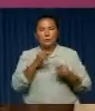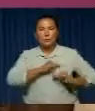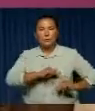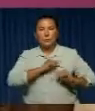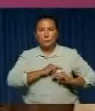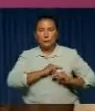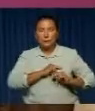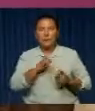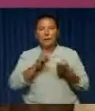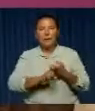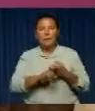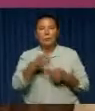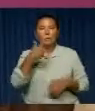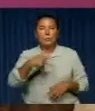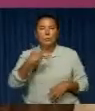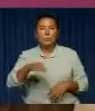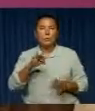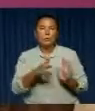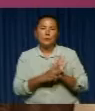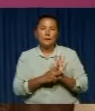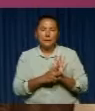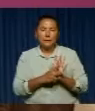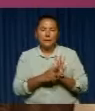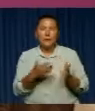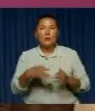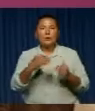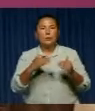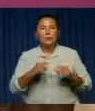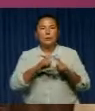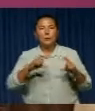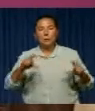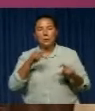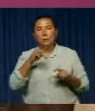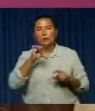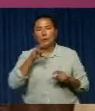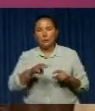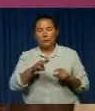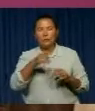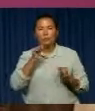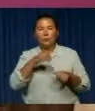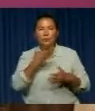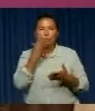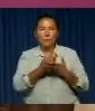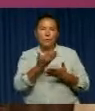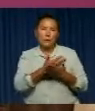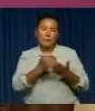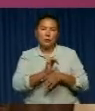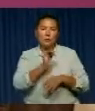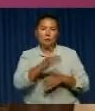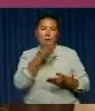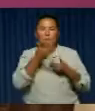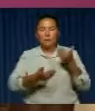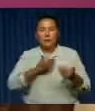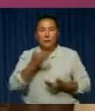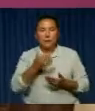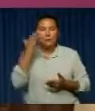отырмыз. Байланыс нөміріміз 30-30-08 және төменде көрсетілген WhatsApp желісіне өздеріңіздің хаттарыңызды жолдай аласыздар.